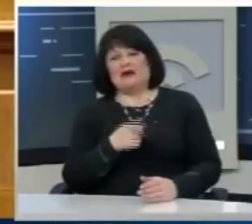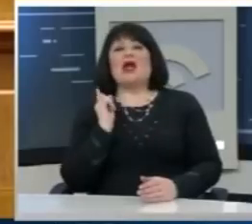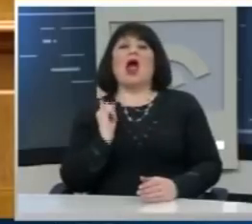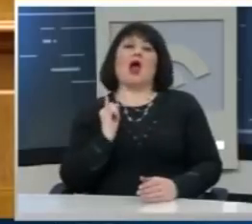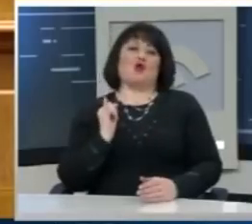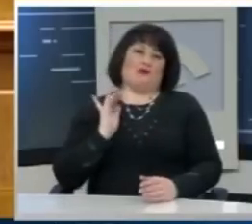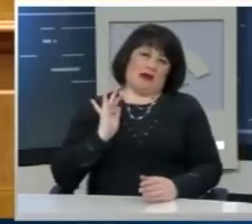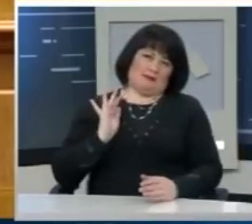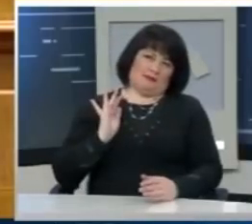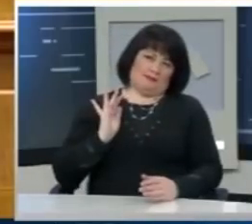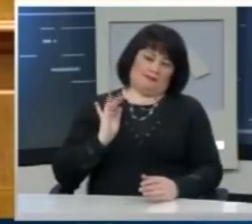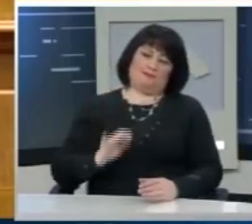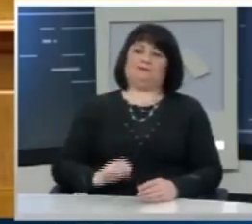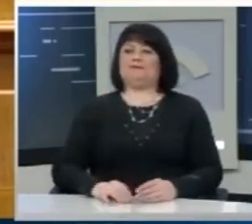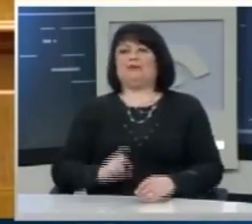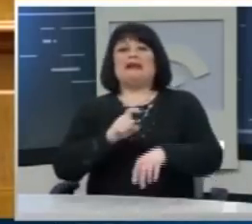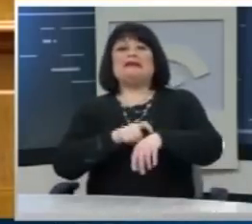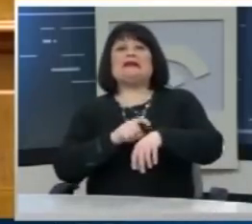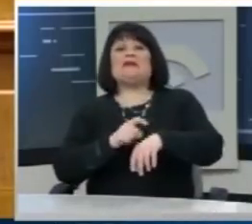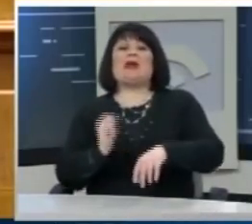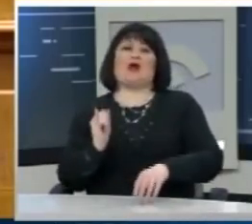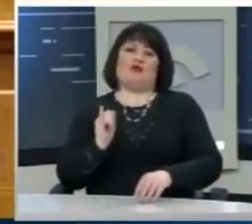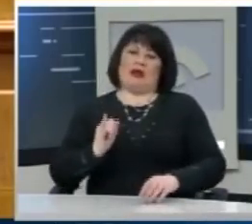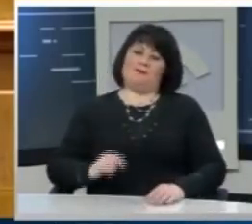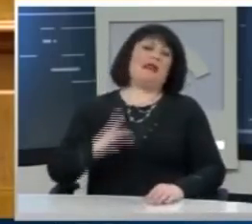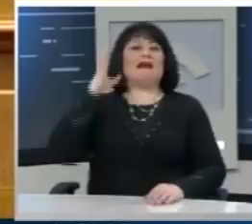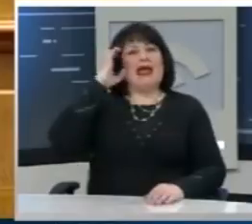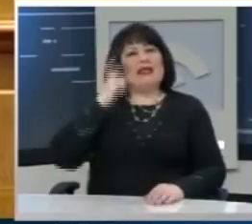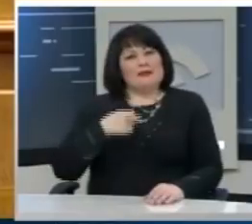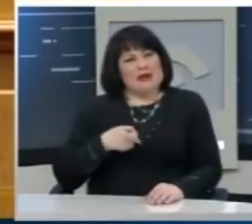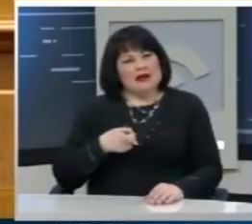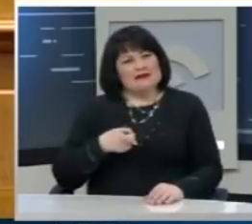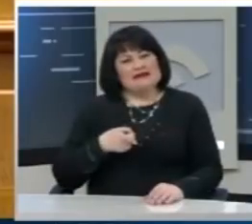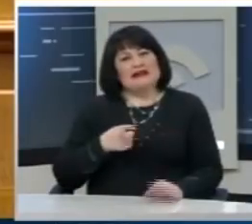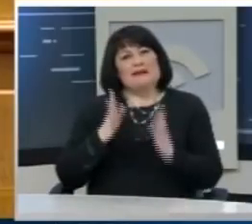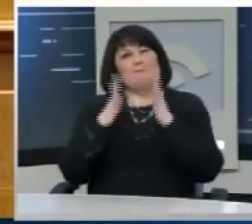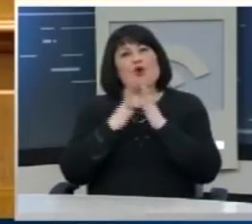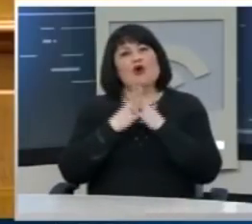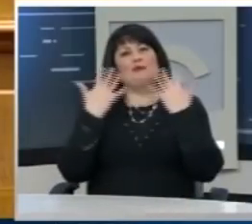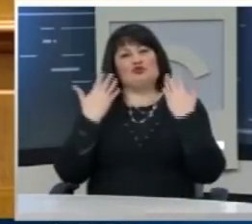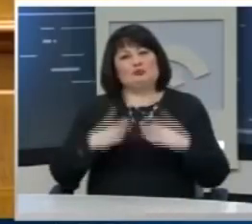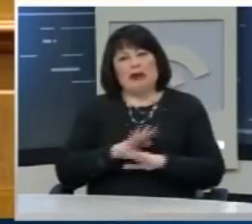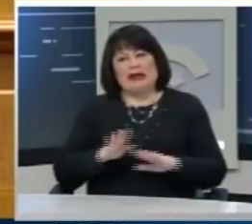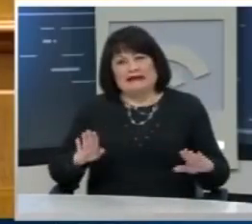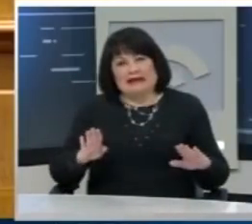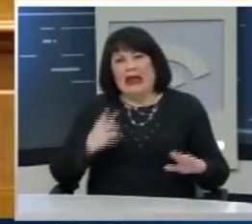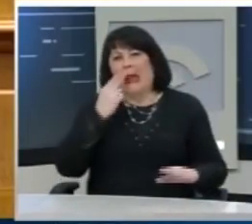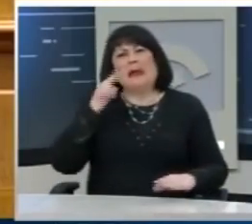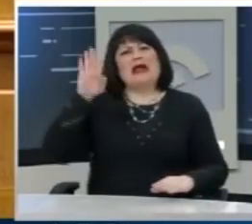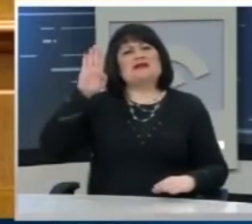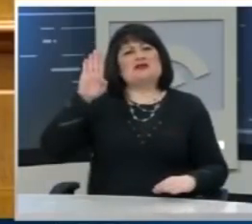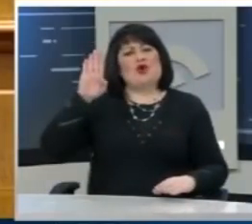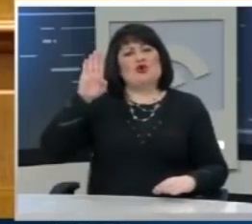βρήκαν αυτή τη στιγμή. Θυμίζουμε εδώ ότι με το τέλος του πολέμου και τη συντριβή του